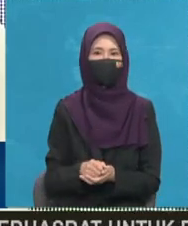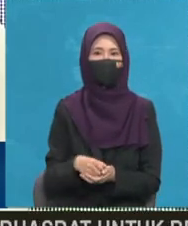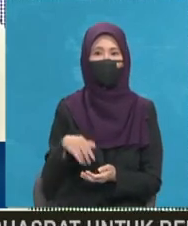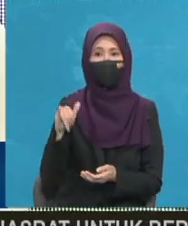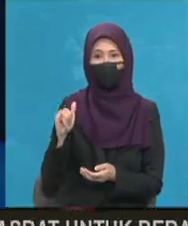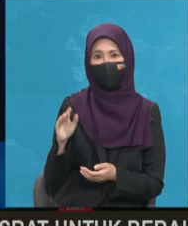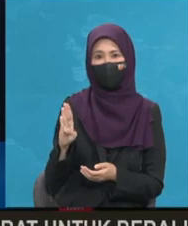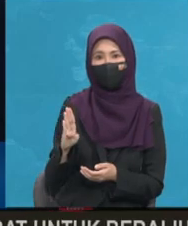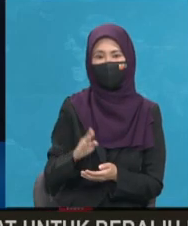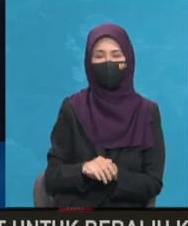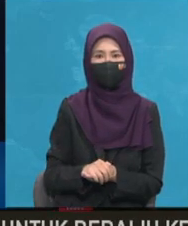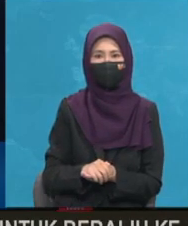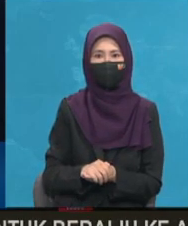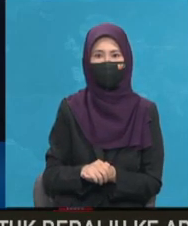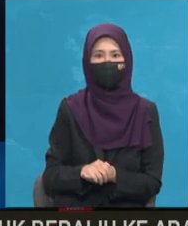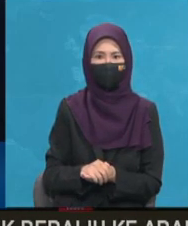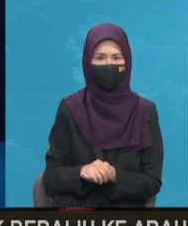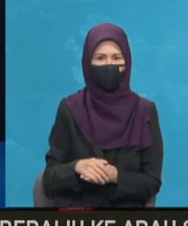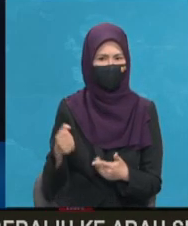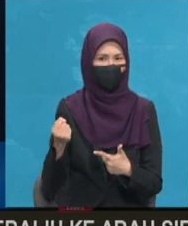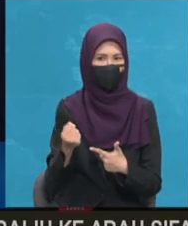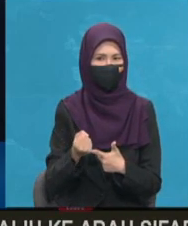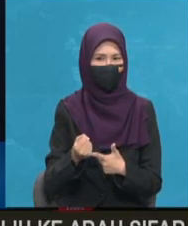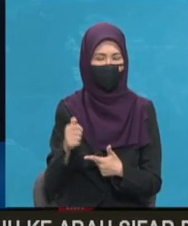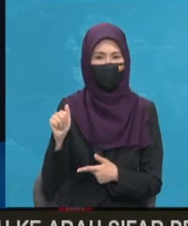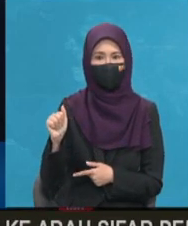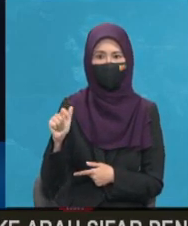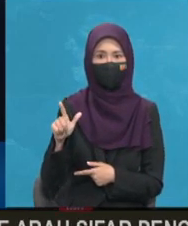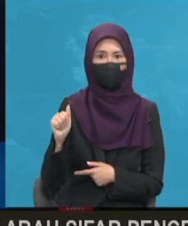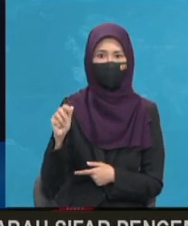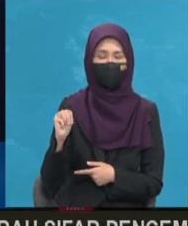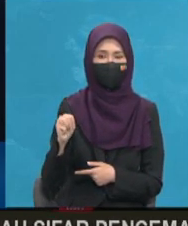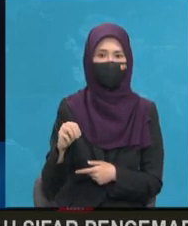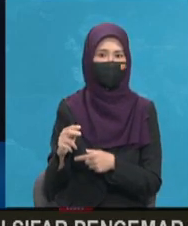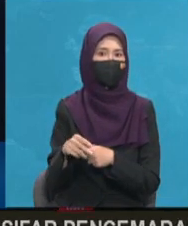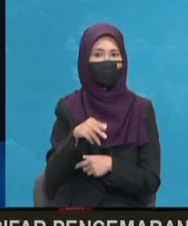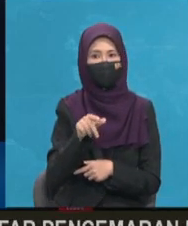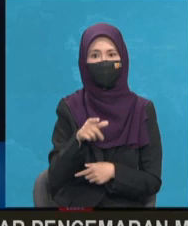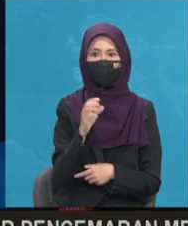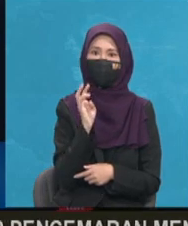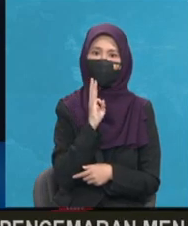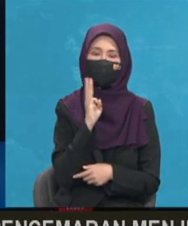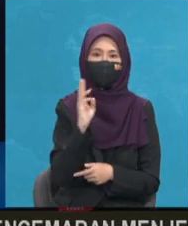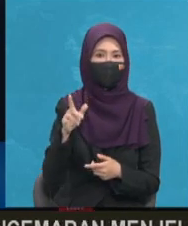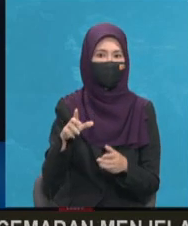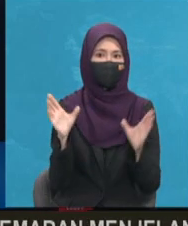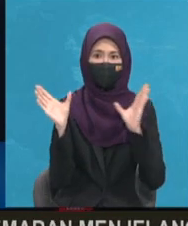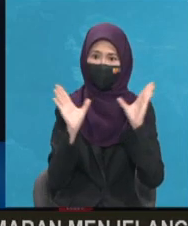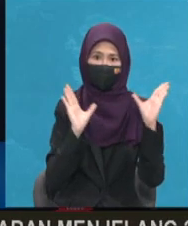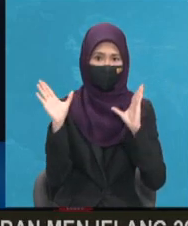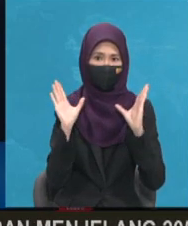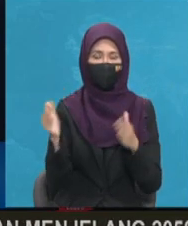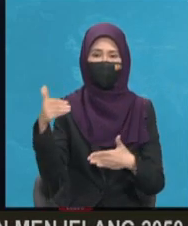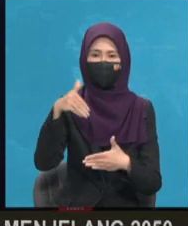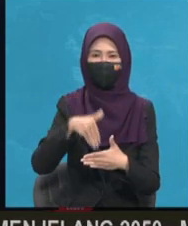Doctors yibing Ujang setiausaha Agung Kementerian alam sekitar dan air manusia pun antre nyentuh mengenai objektif Malaysia